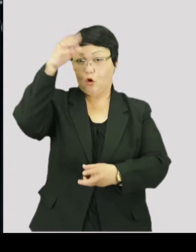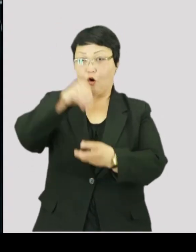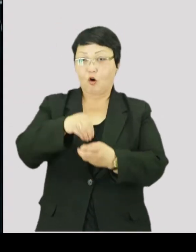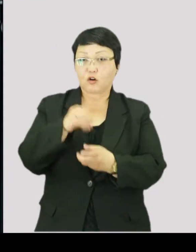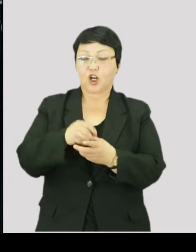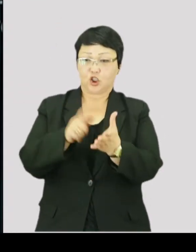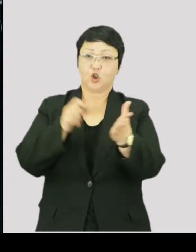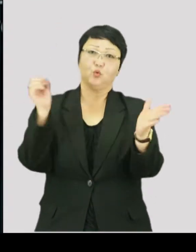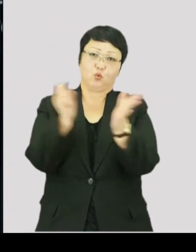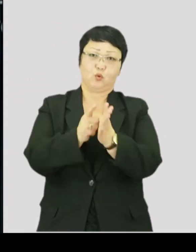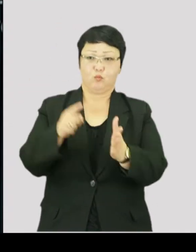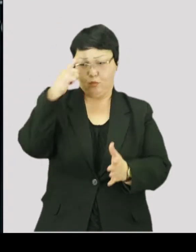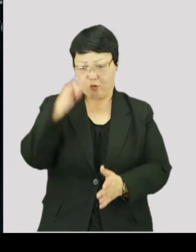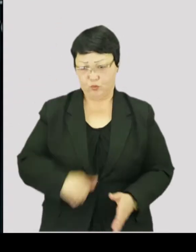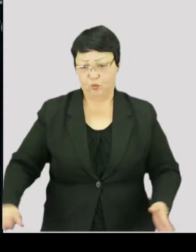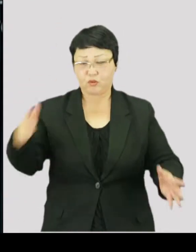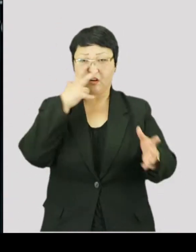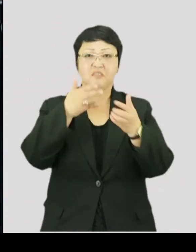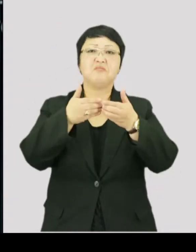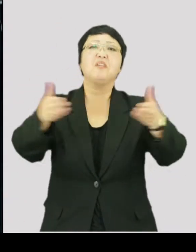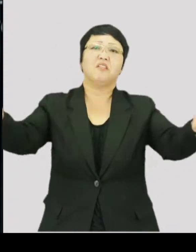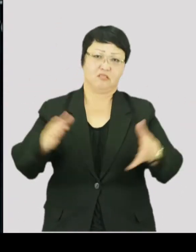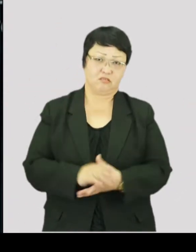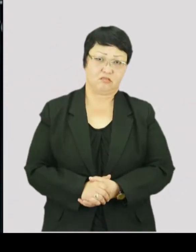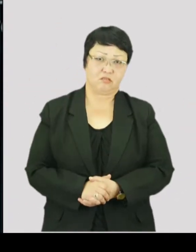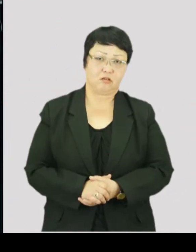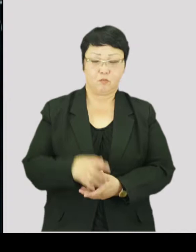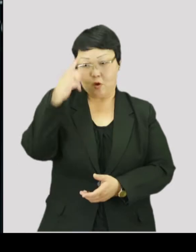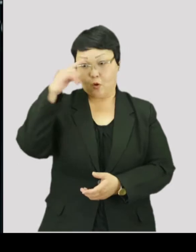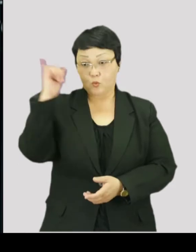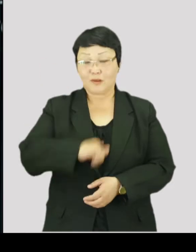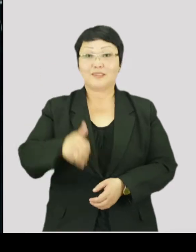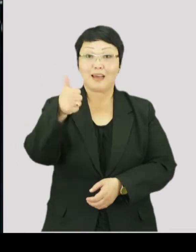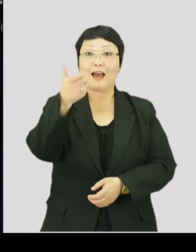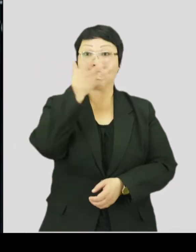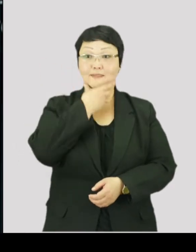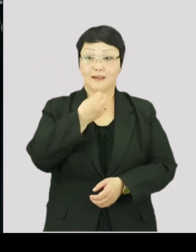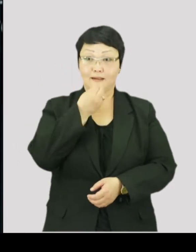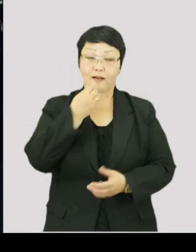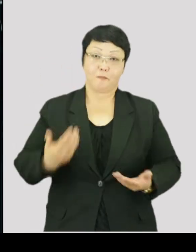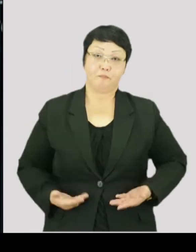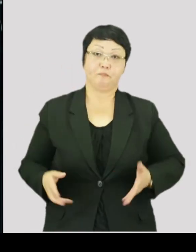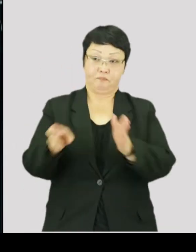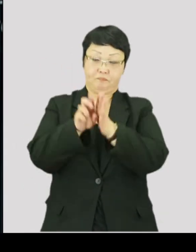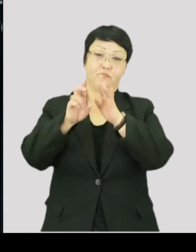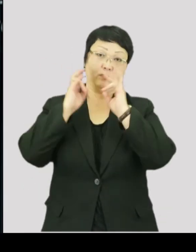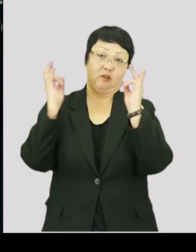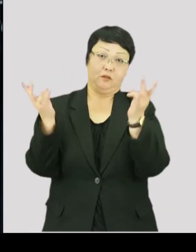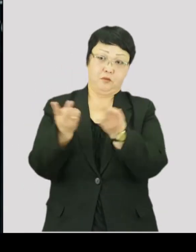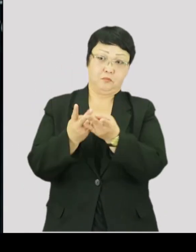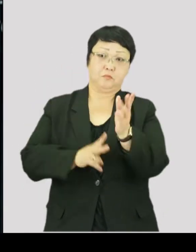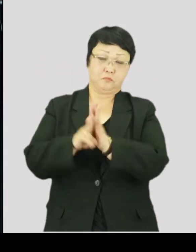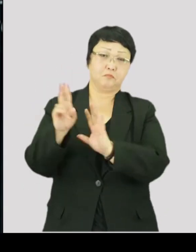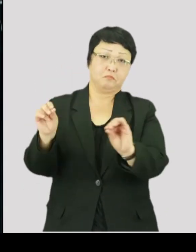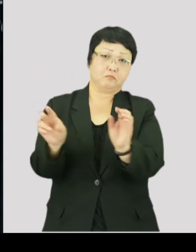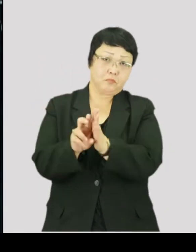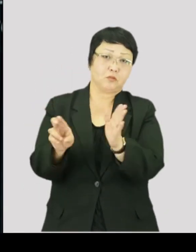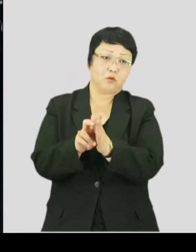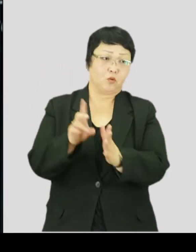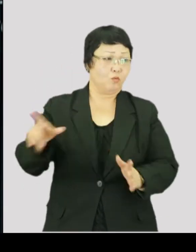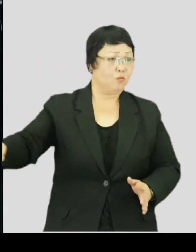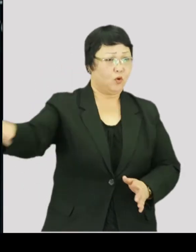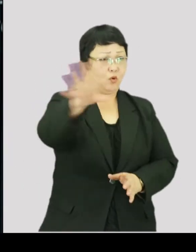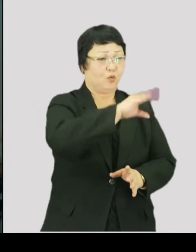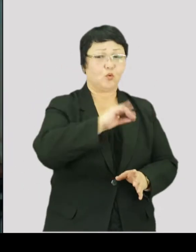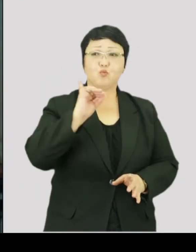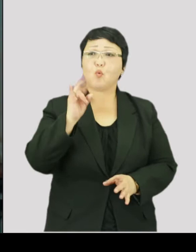нээлттэй. Монгол улсад сайн талуудыг нэг нь байдаг. Миний бодлоор бол сайн талын нэг нь. Ямар ч хүн ямар ч юунд оролцох